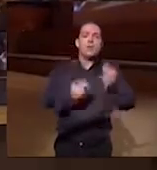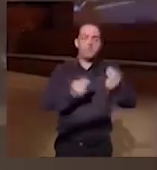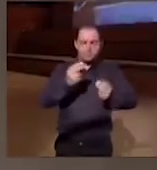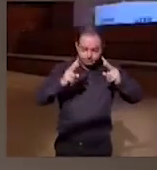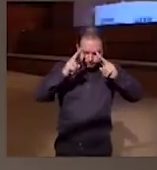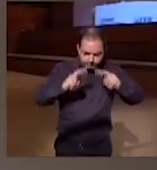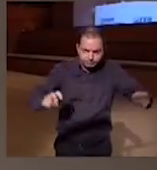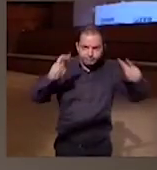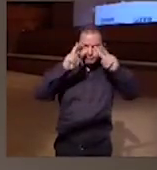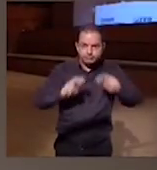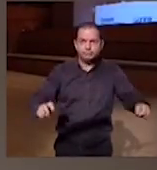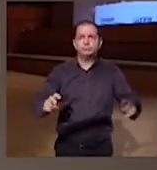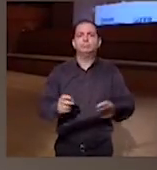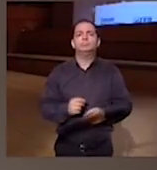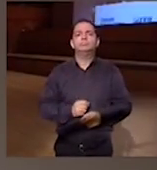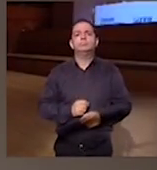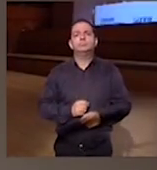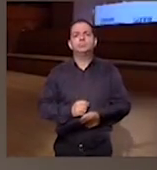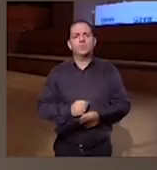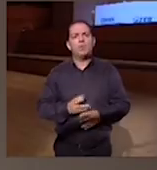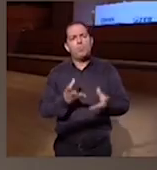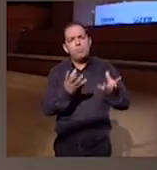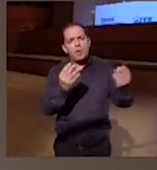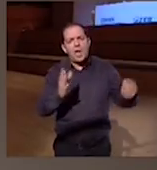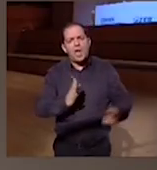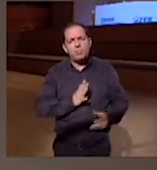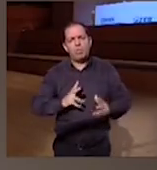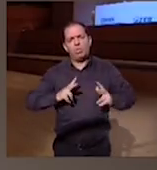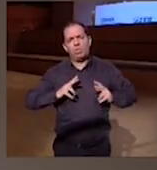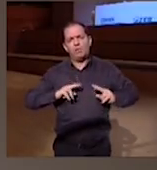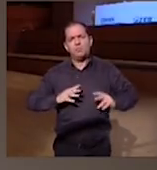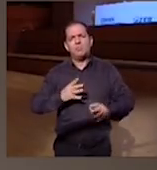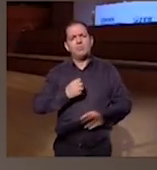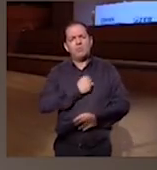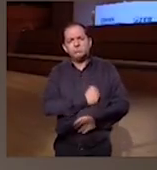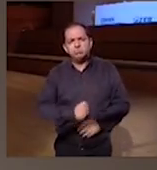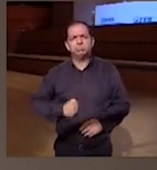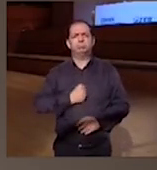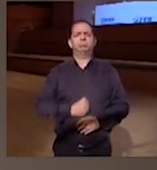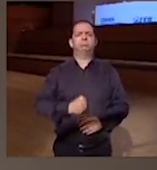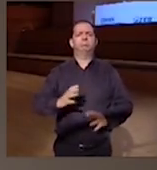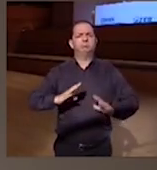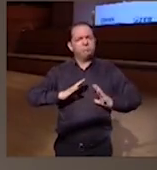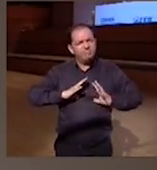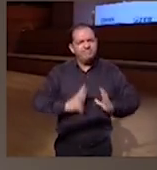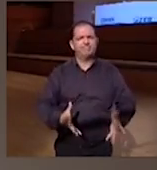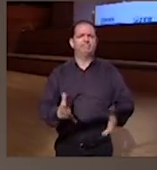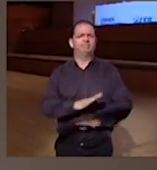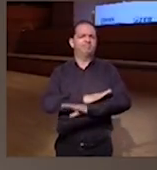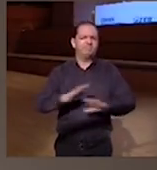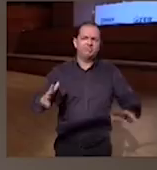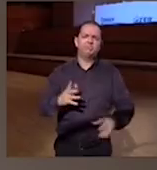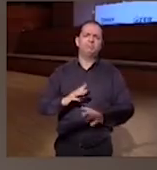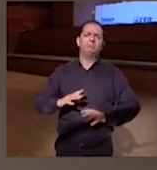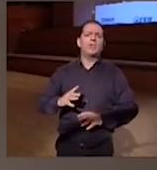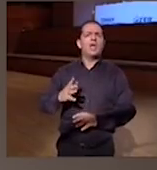να αντιμετωπίσει τη διάχυτη λαϊκή δυσαρέσκεια και την έλλειψη εμπιστοσύνη στους θεσμούς και